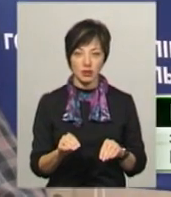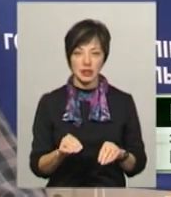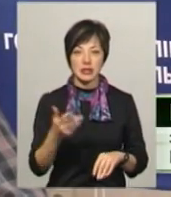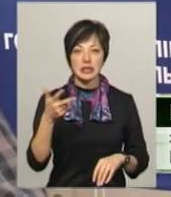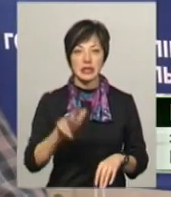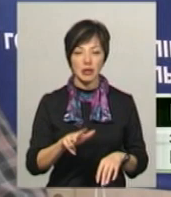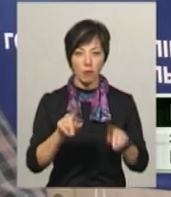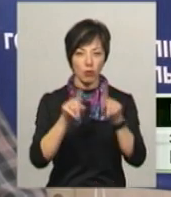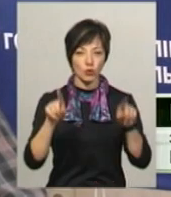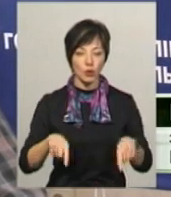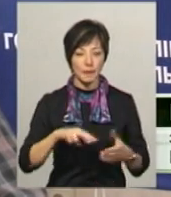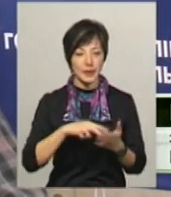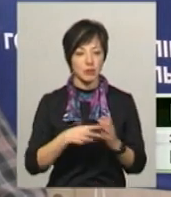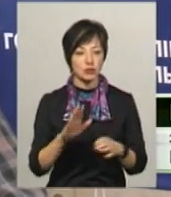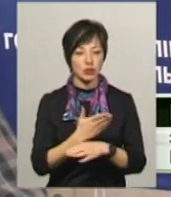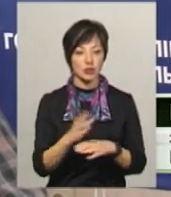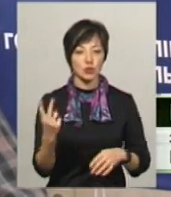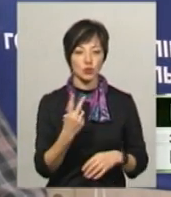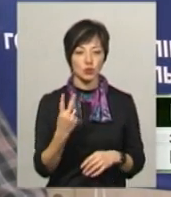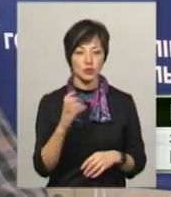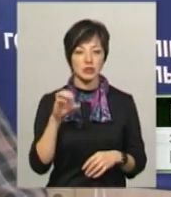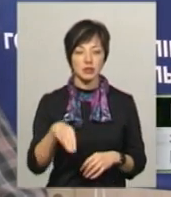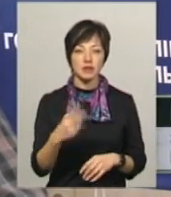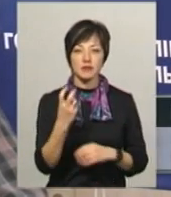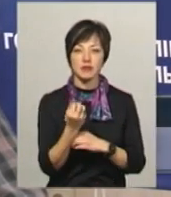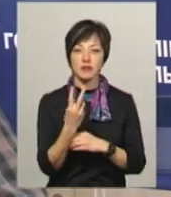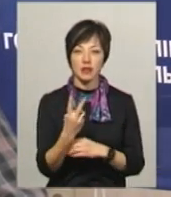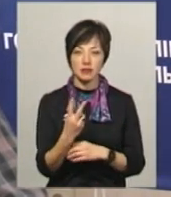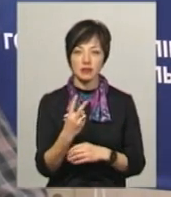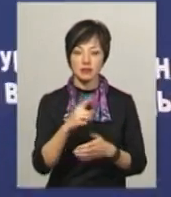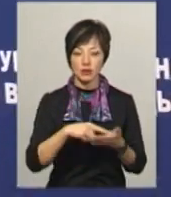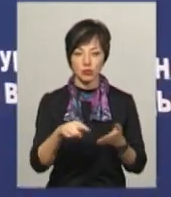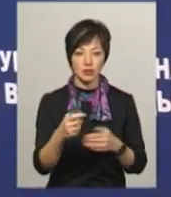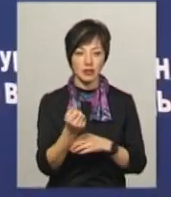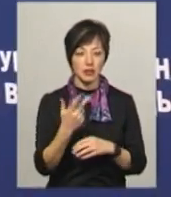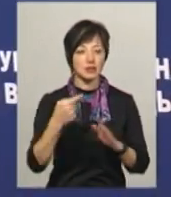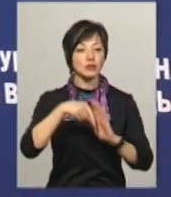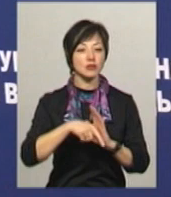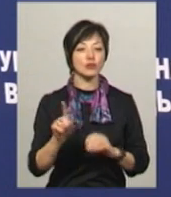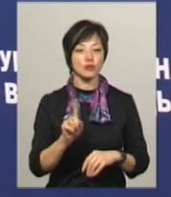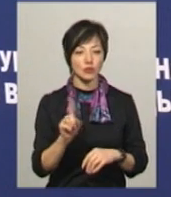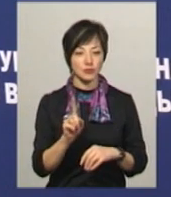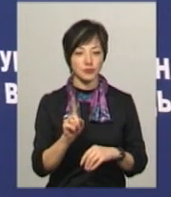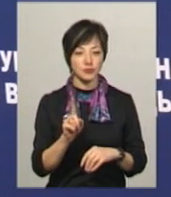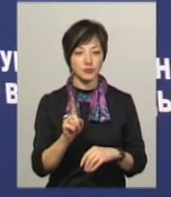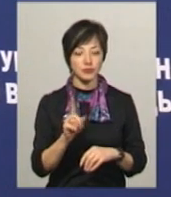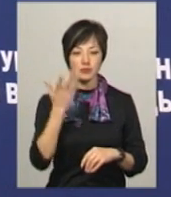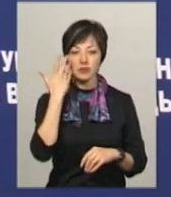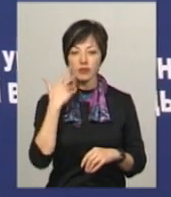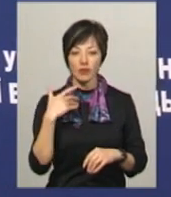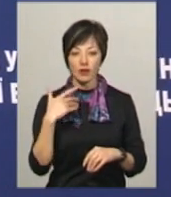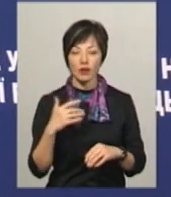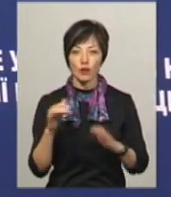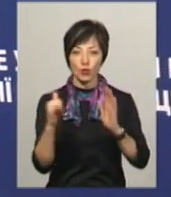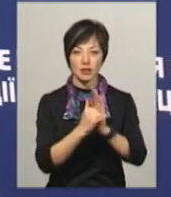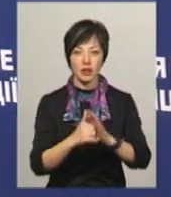3 протоколи, передбачених частиною 2 статті 212 зі значком 13. Тобто, коли розміщують